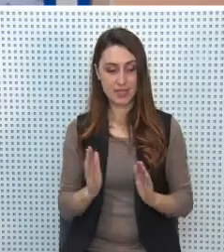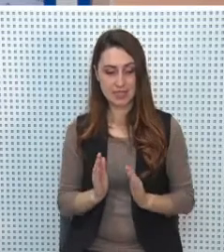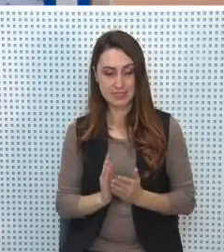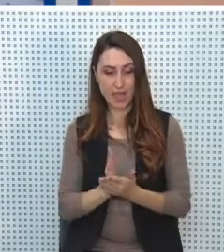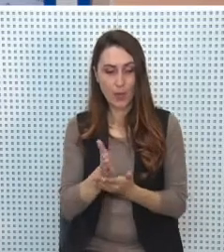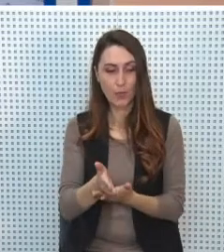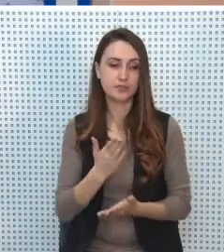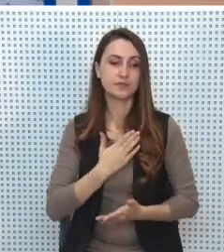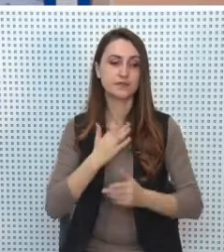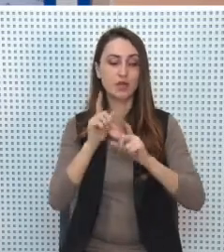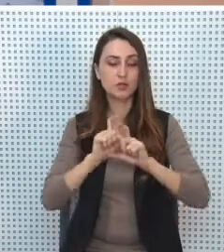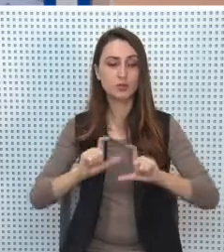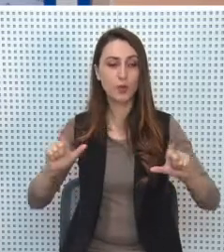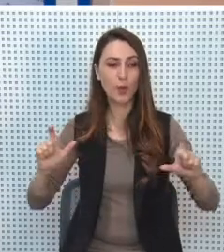с